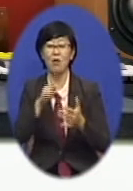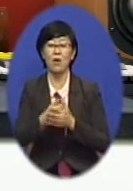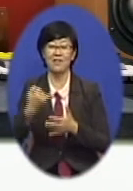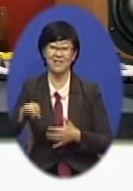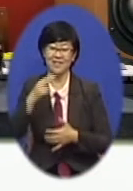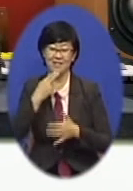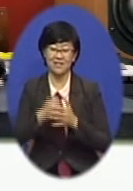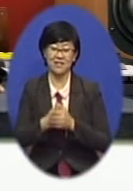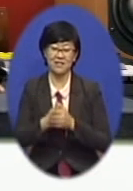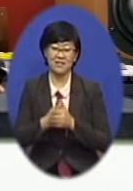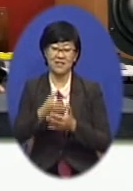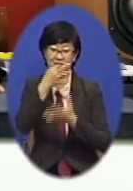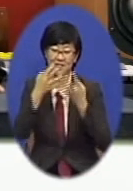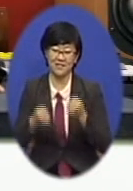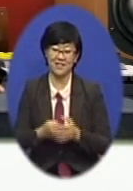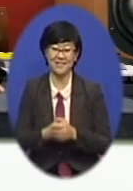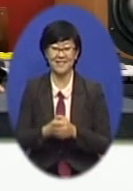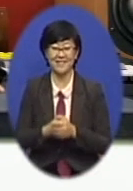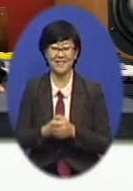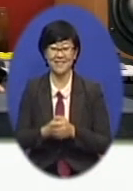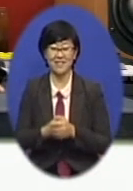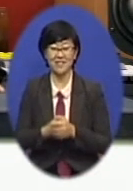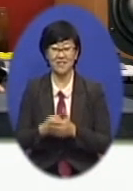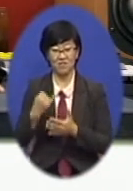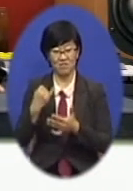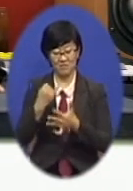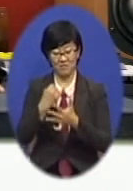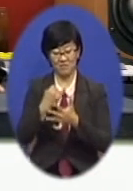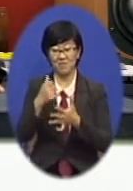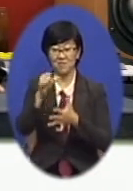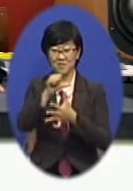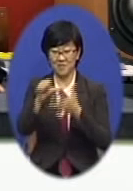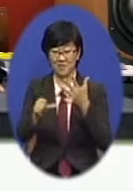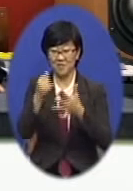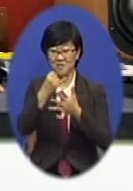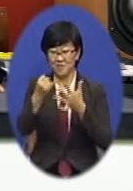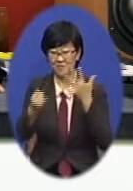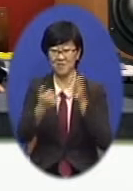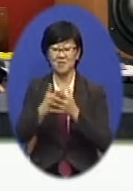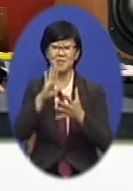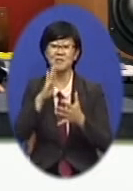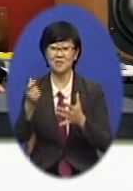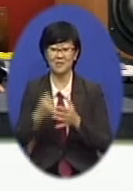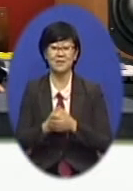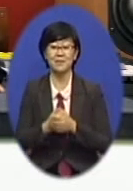없어요. 욕심이 아유. 너무 많지요. 그러게요. 아, 그럼 뭐 며느리를 딸처럼 이렇게 생각하시고, 예.